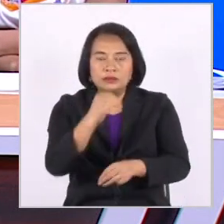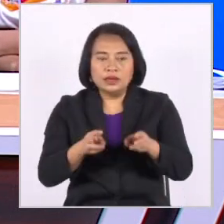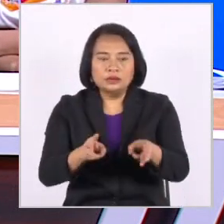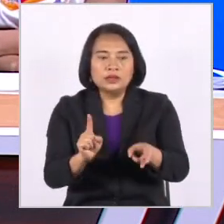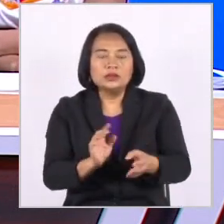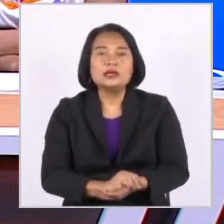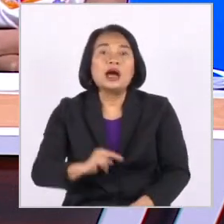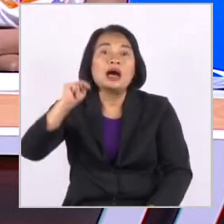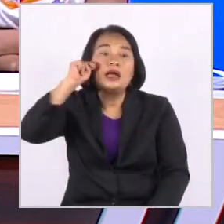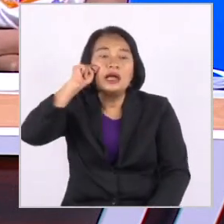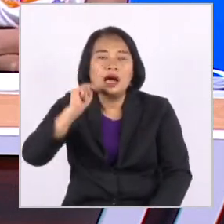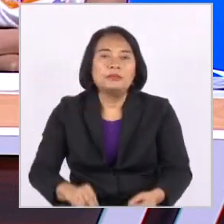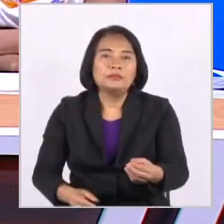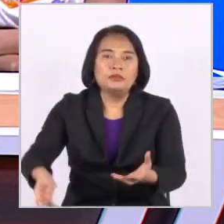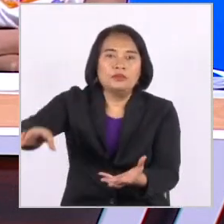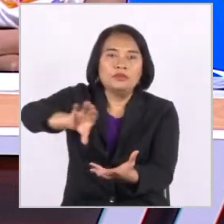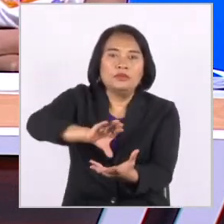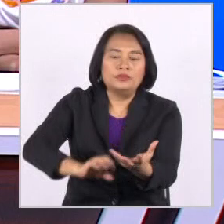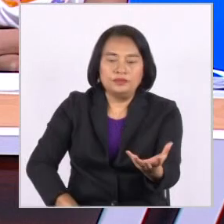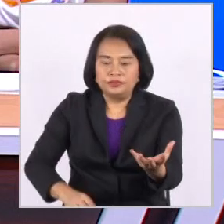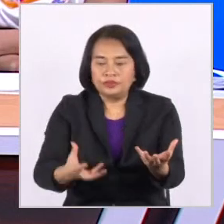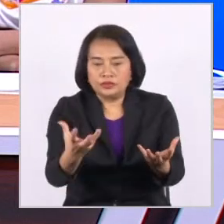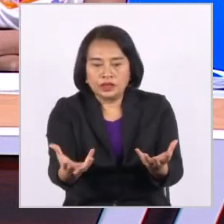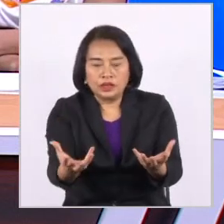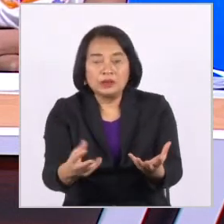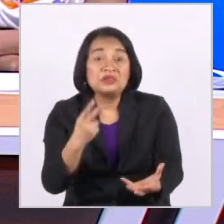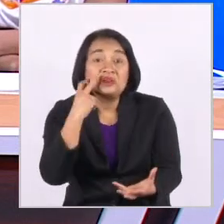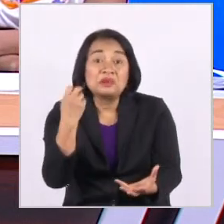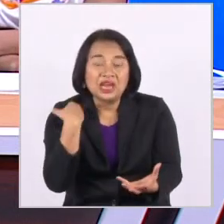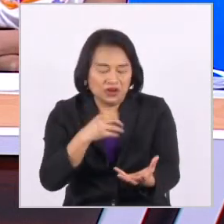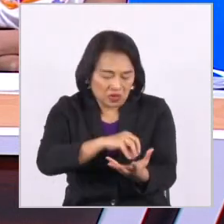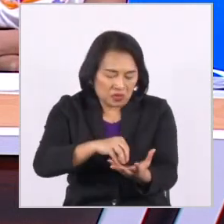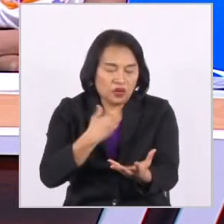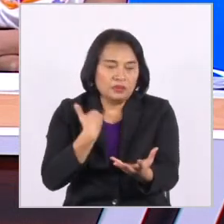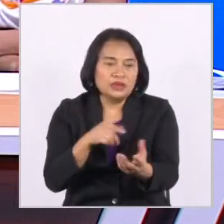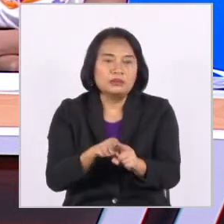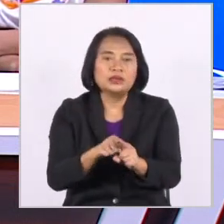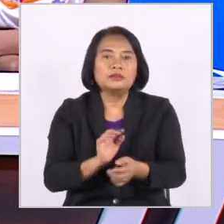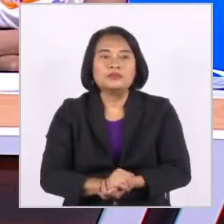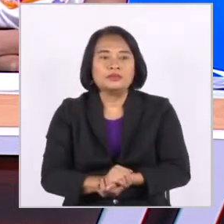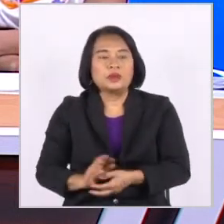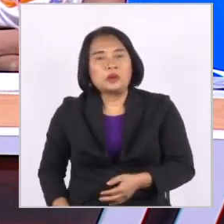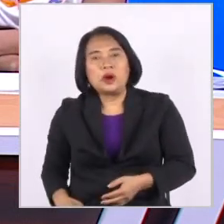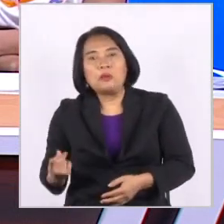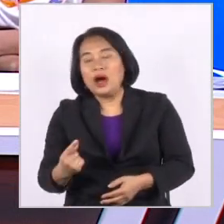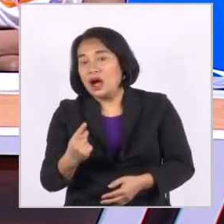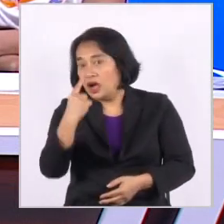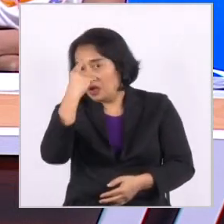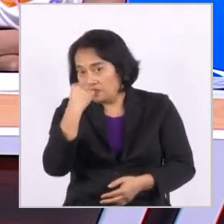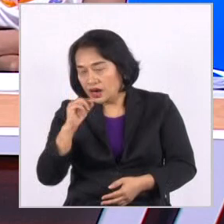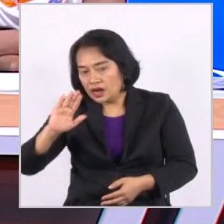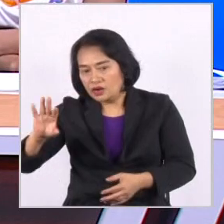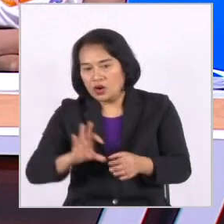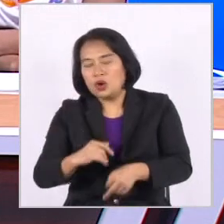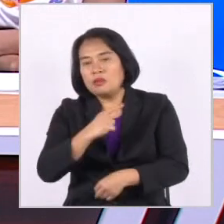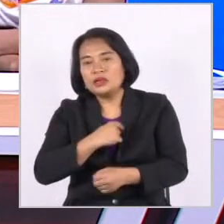เอาน้ำเนี่ยใส่ไว้ในทุกที่ บางทีมันชอบน้ำแข็งด้วยนะ นะครับไอหมาฝรั่งเนี่ยไอหมาล้อเลื่อนเนี่ยหมาเนี่ยมันชอบน้ำแข็